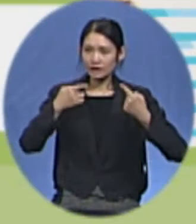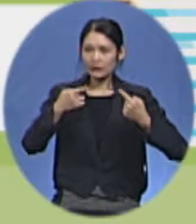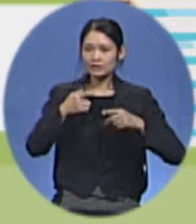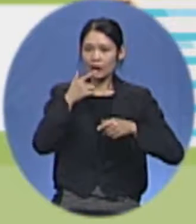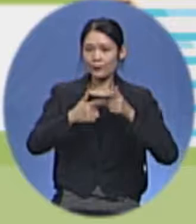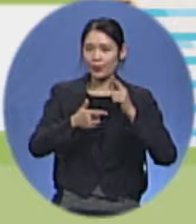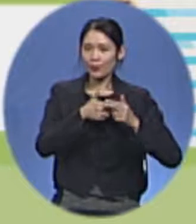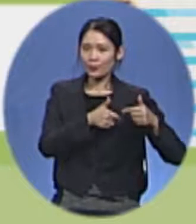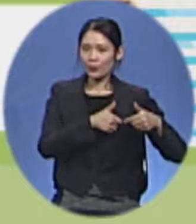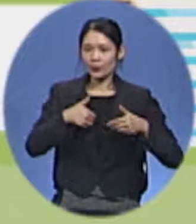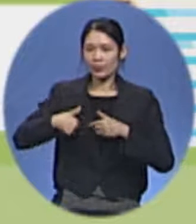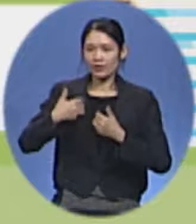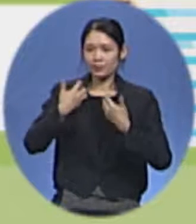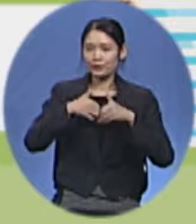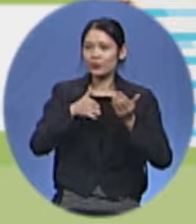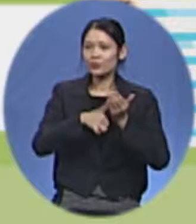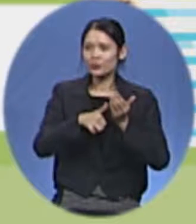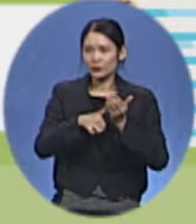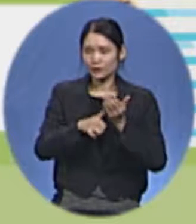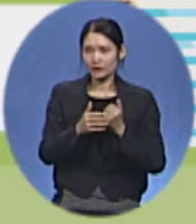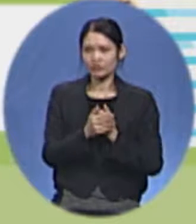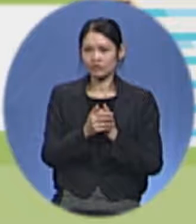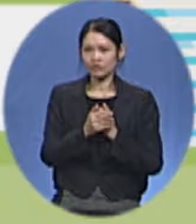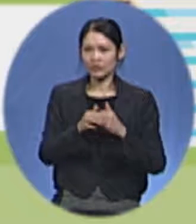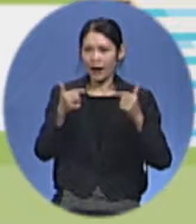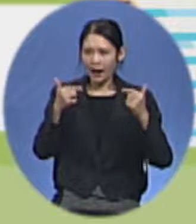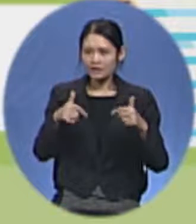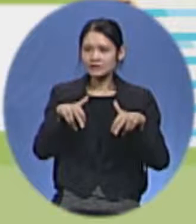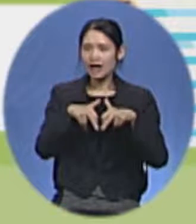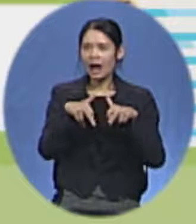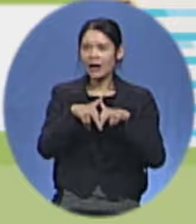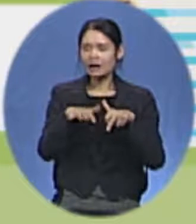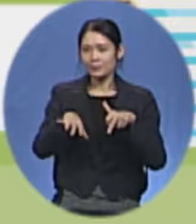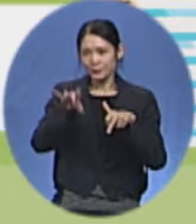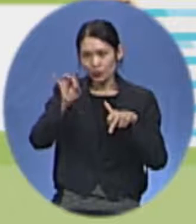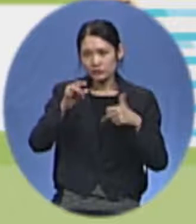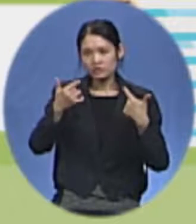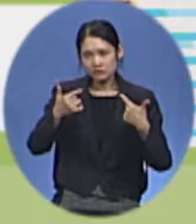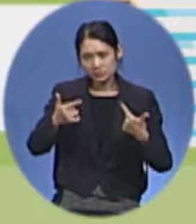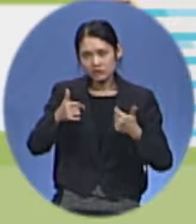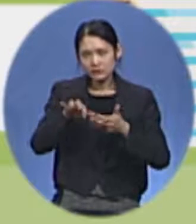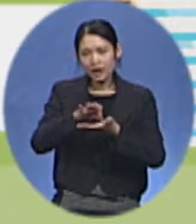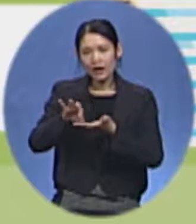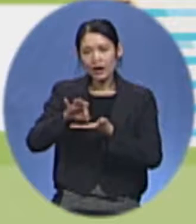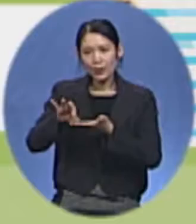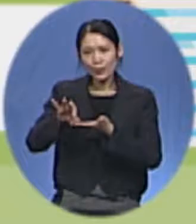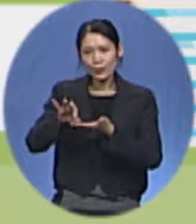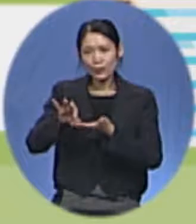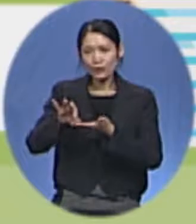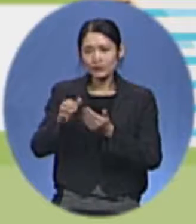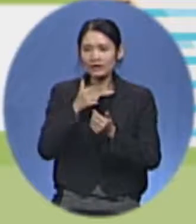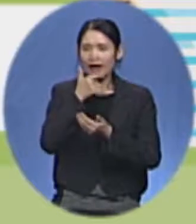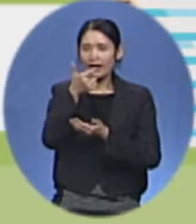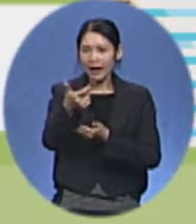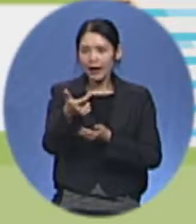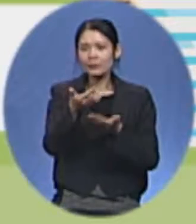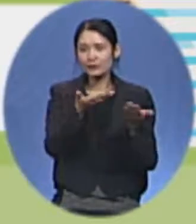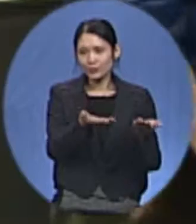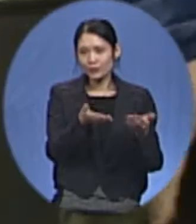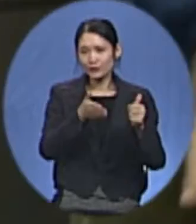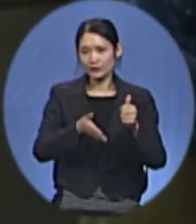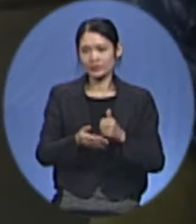목발 같은 보조기기는 항상 장애인이 언제든지 사용할 수 있게 바로 옆에